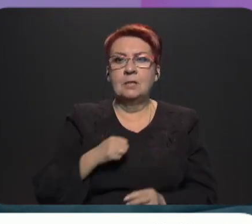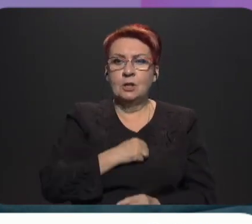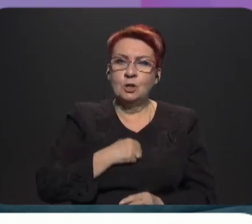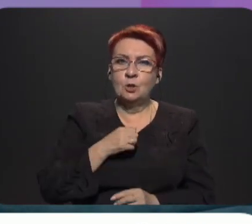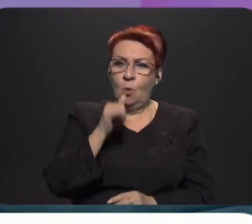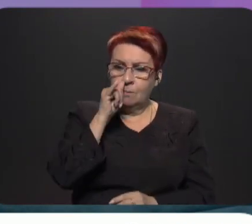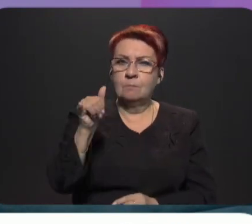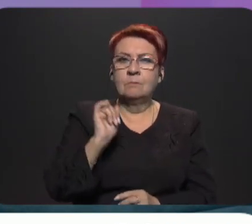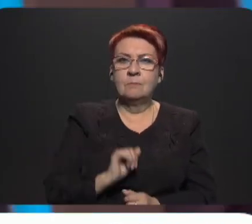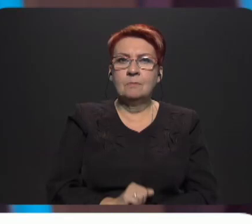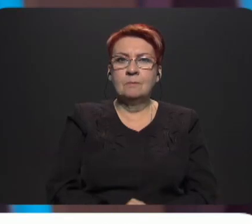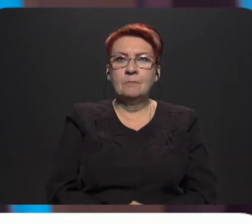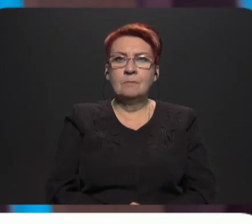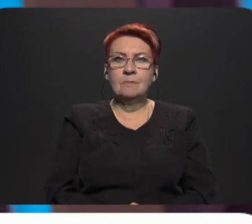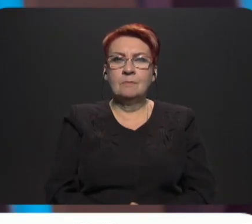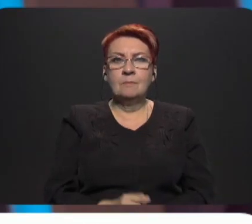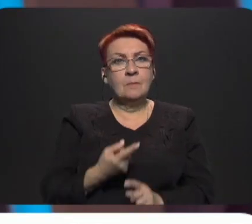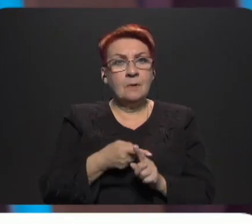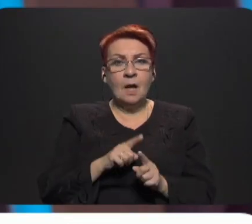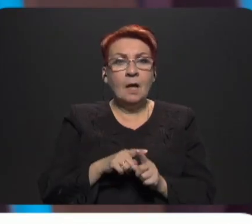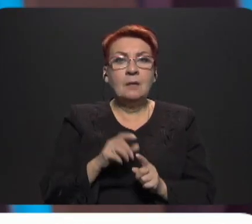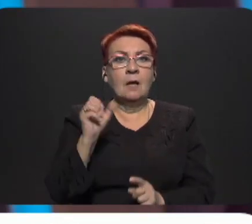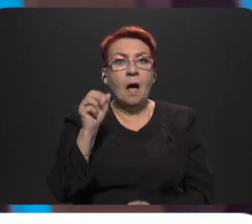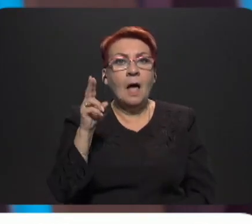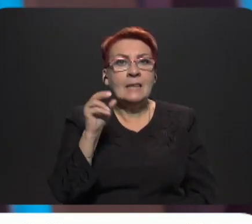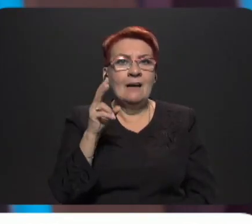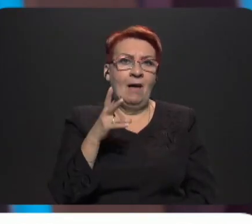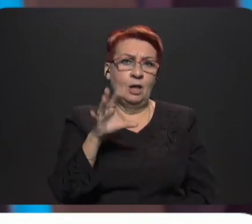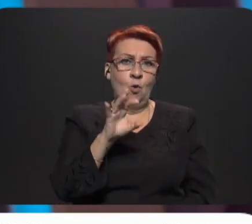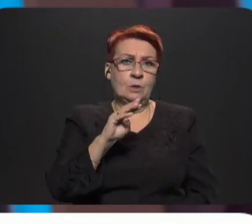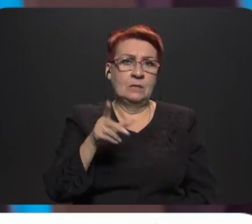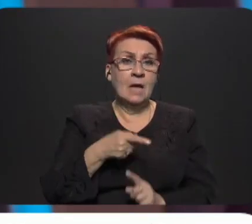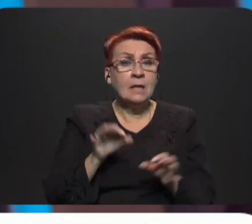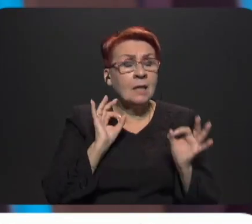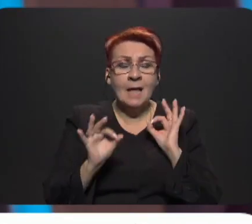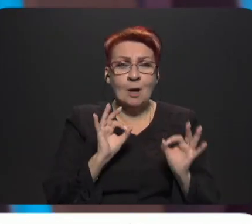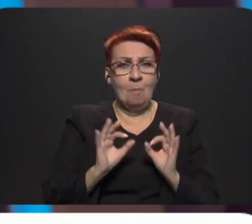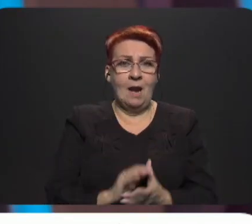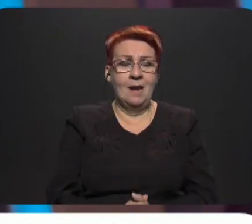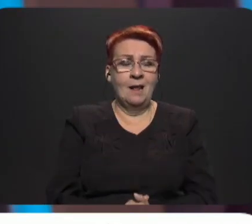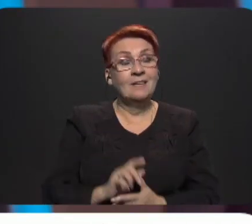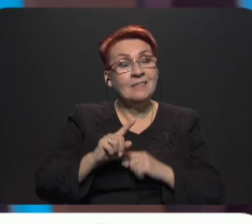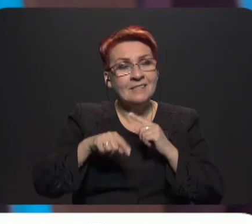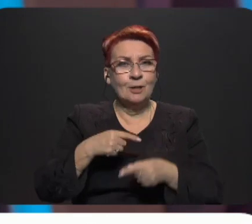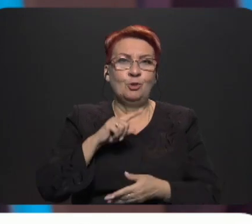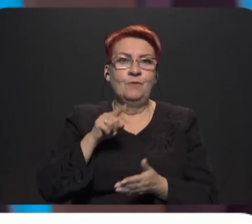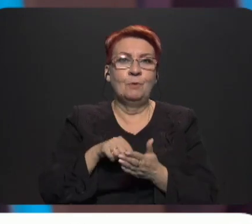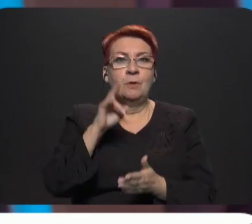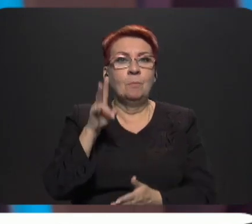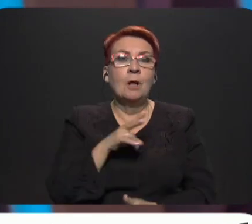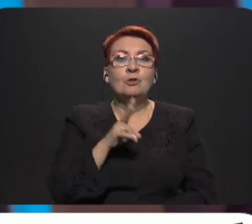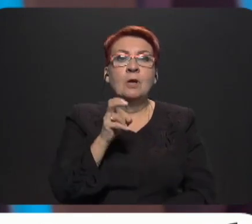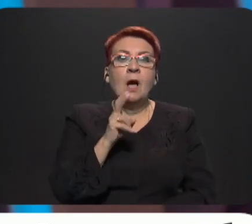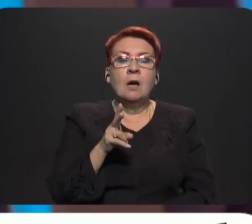момент воспитательный сделать, это, конечно, это адекватность. Смирение конечно. Это адекватность. Спасибо. Вопрос следующий. Батюшка, как